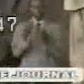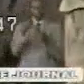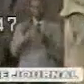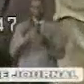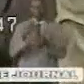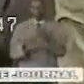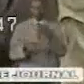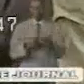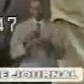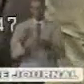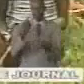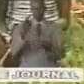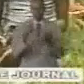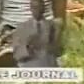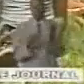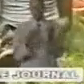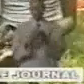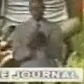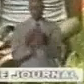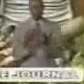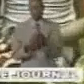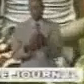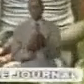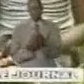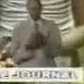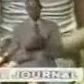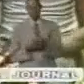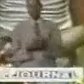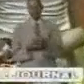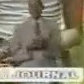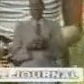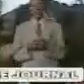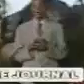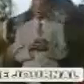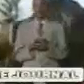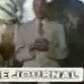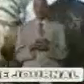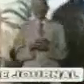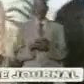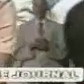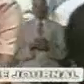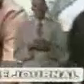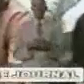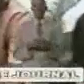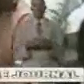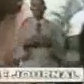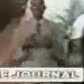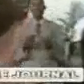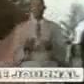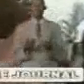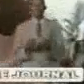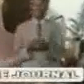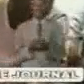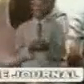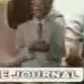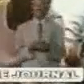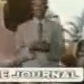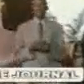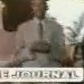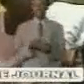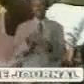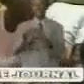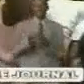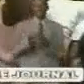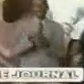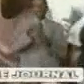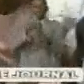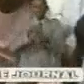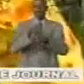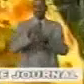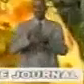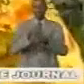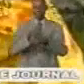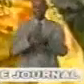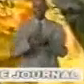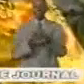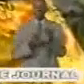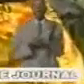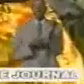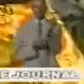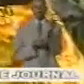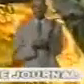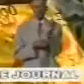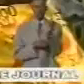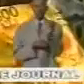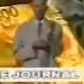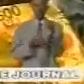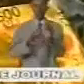projet qui lutte contre la cécité évitable de l'enfant. La détection s'est faite au niveau des paroisses par les agents communautaires.